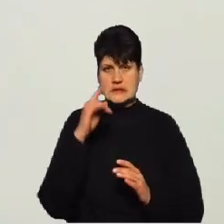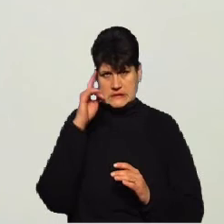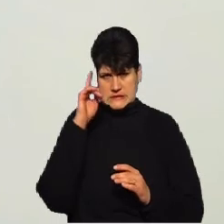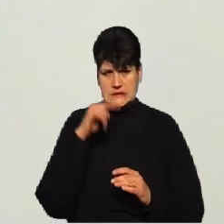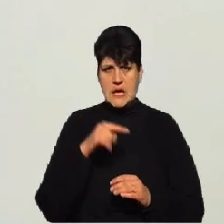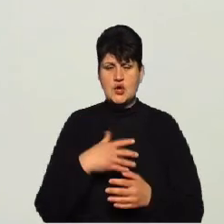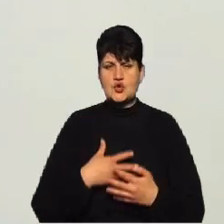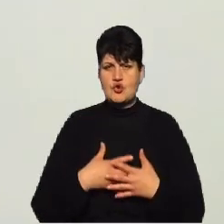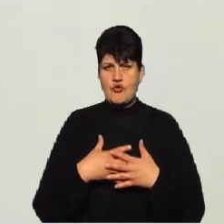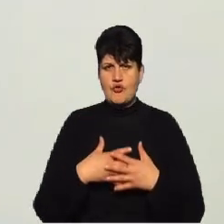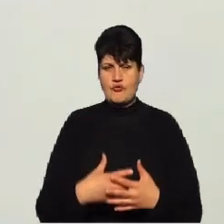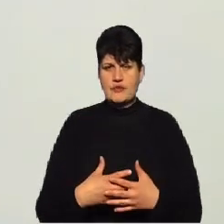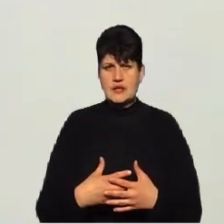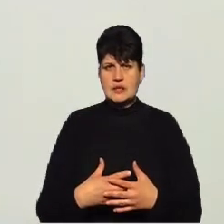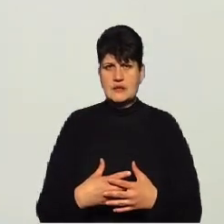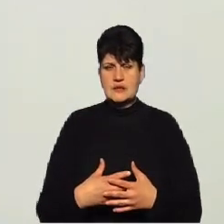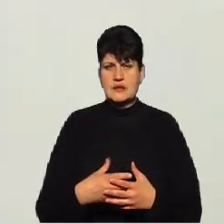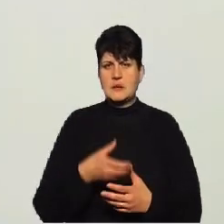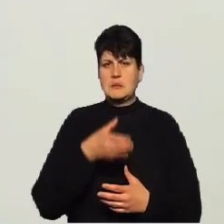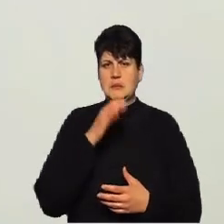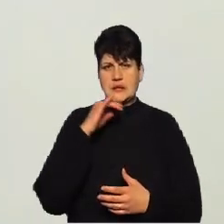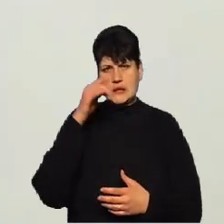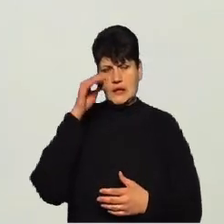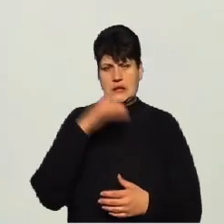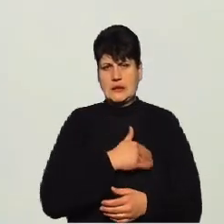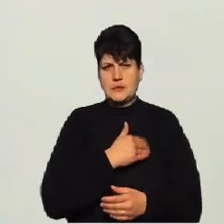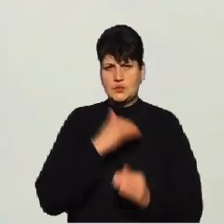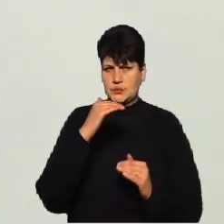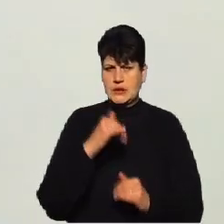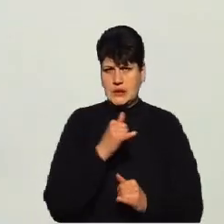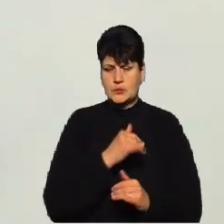усі жарознижуючі можна, що можна тоді прийняти, а що не потрібно?